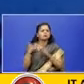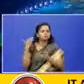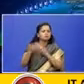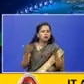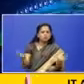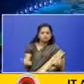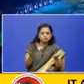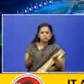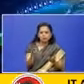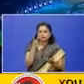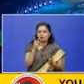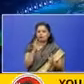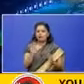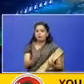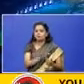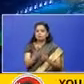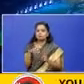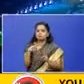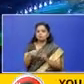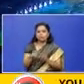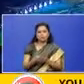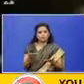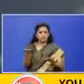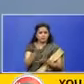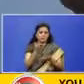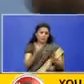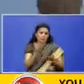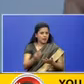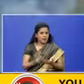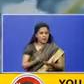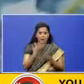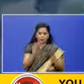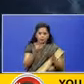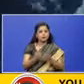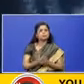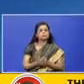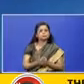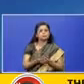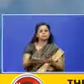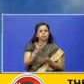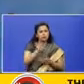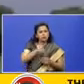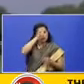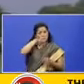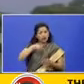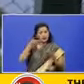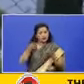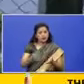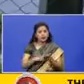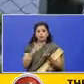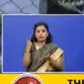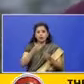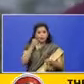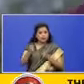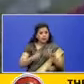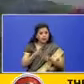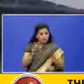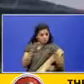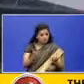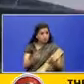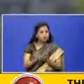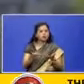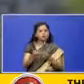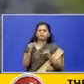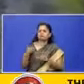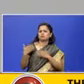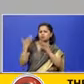देने का काम किया है। आपको ये जानकर खुशी होगी कि यह भारत में राष्ट्रीय खेलों का अब